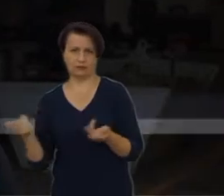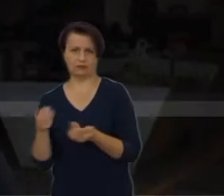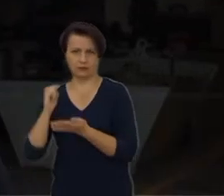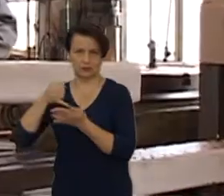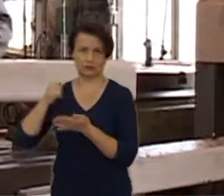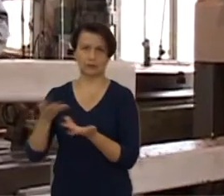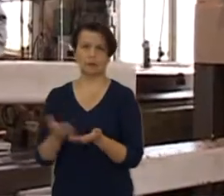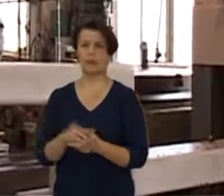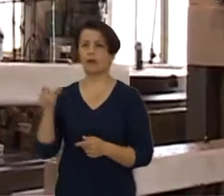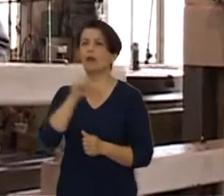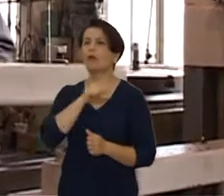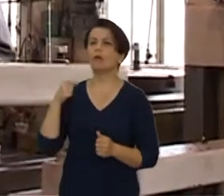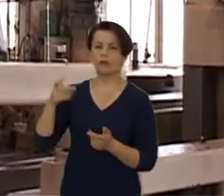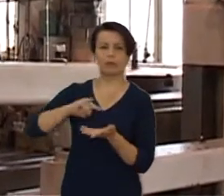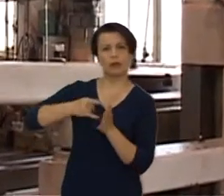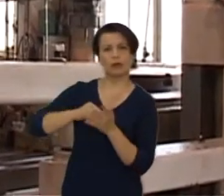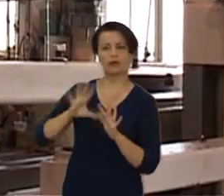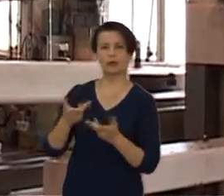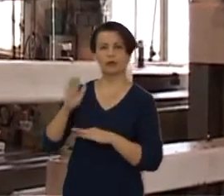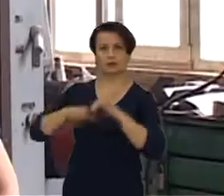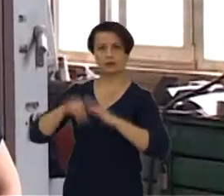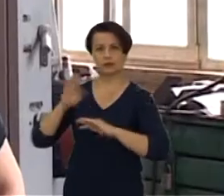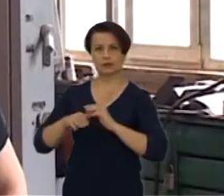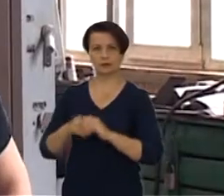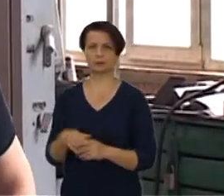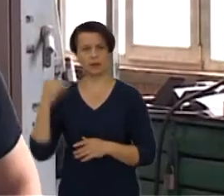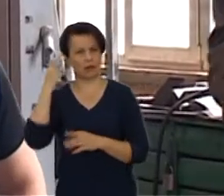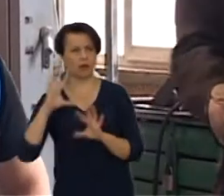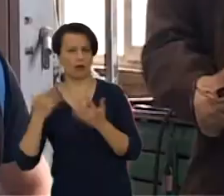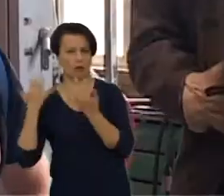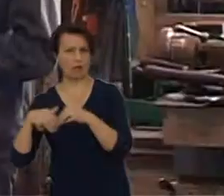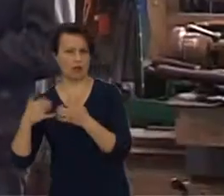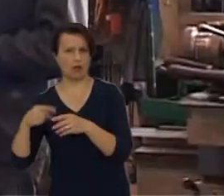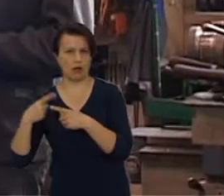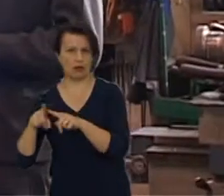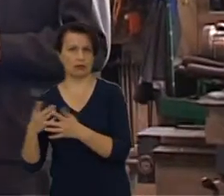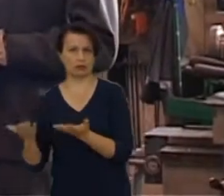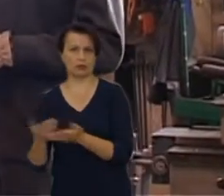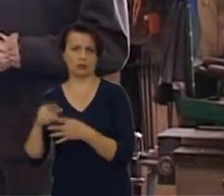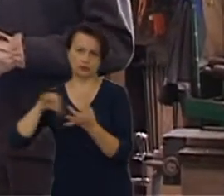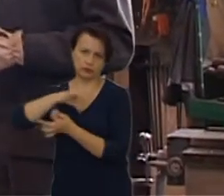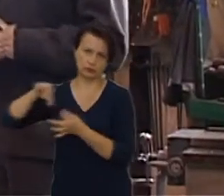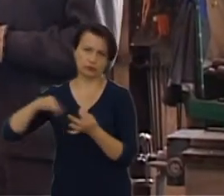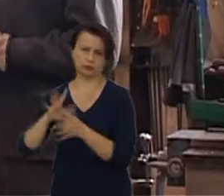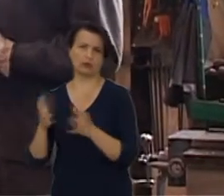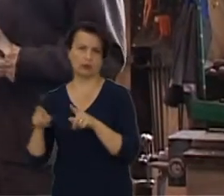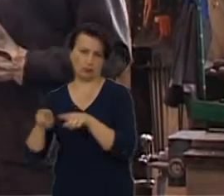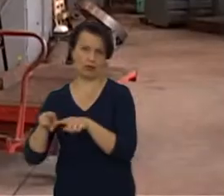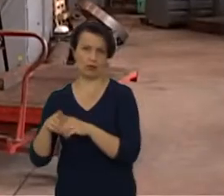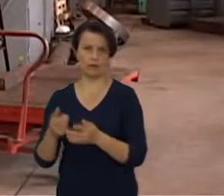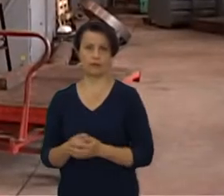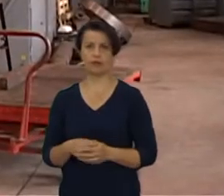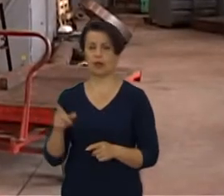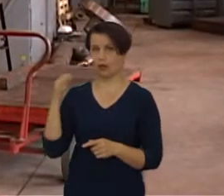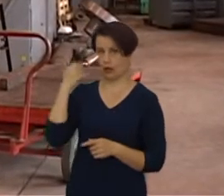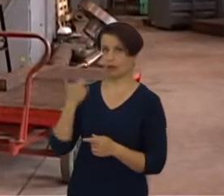ir taip toliau. O pats kokią planuoja specialybę pasirinkti? Tikriausiai kažką su mechaniku. Kažkokią mechanikos inžinieriją ar kažkas